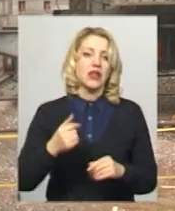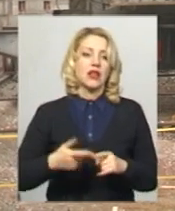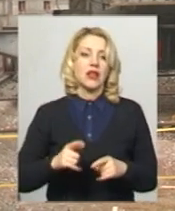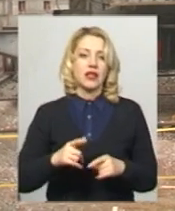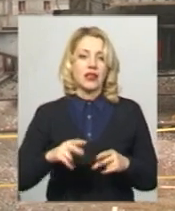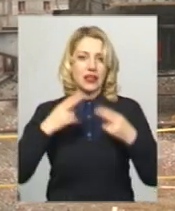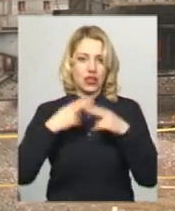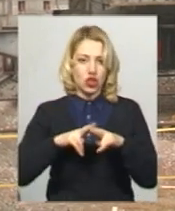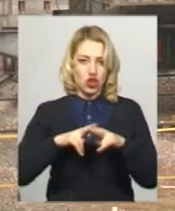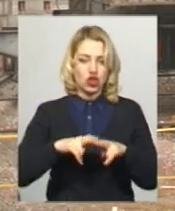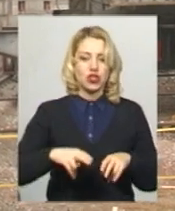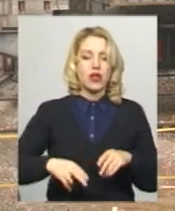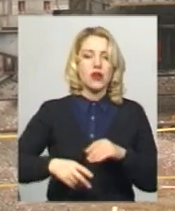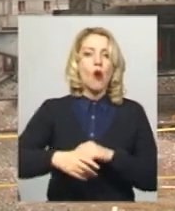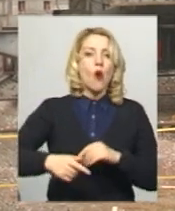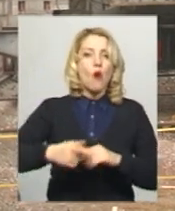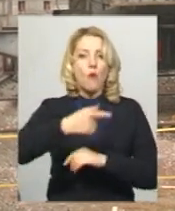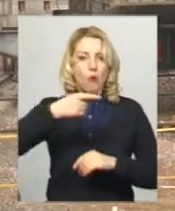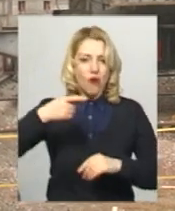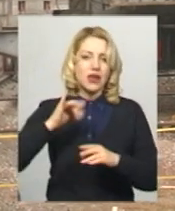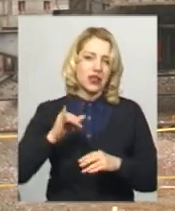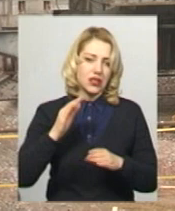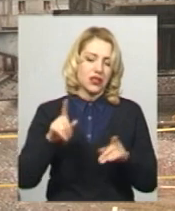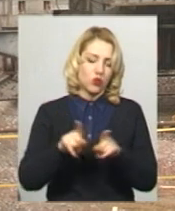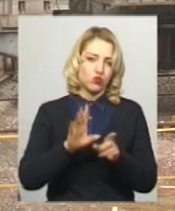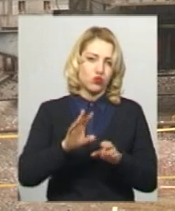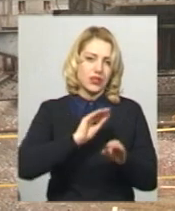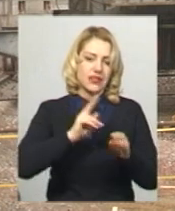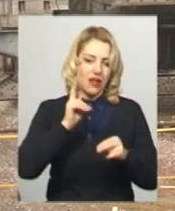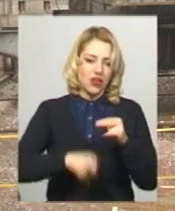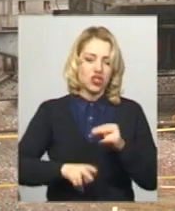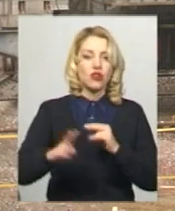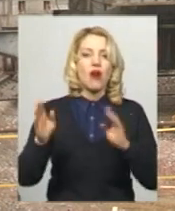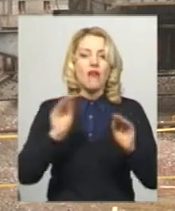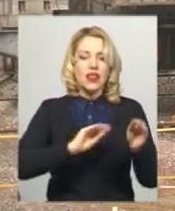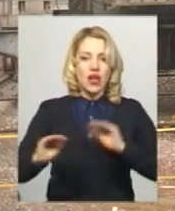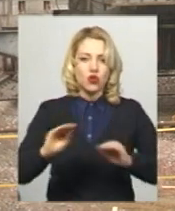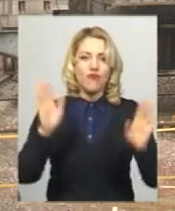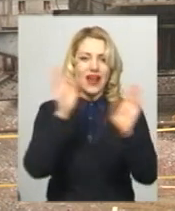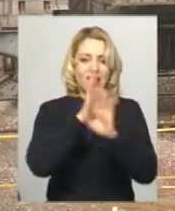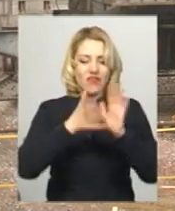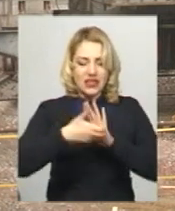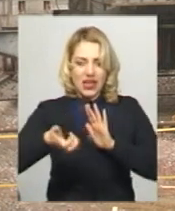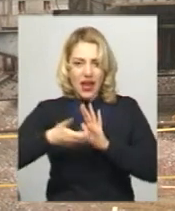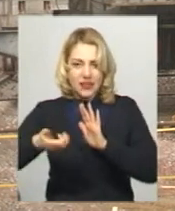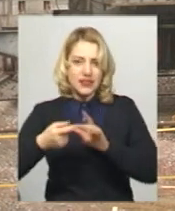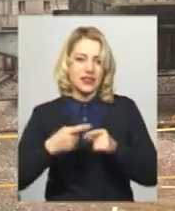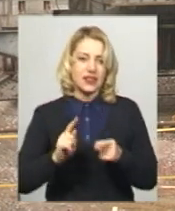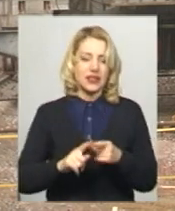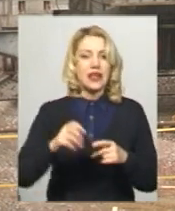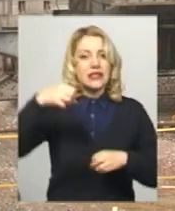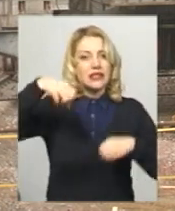технічний поверх. Буде завершено облаштування вентиляції, в силові мережі, освітлювальні